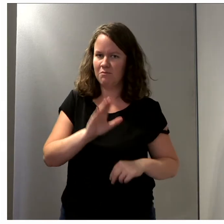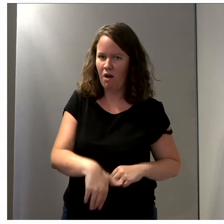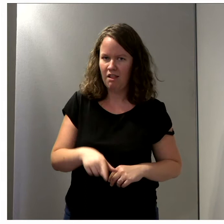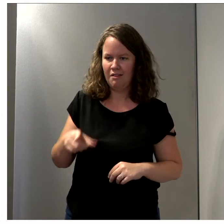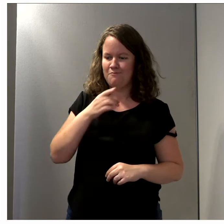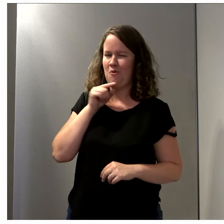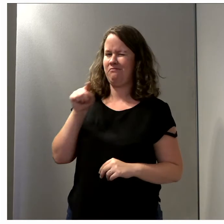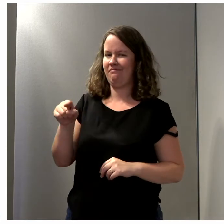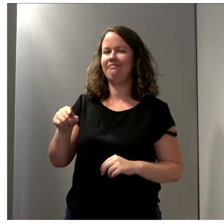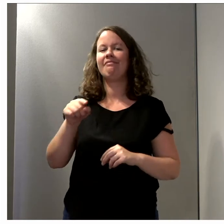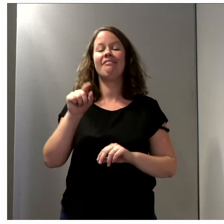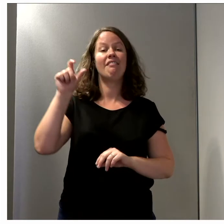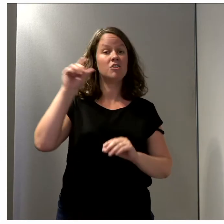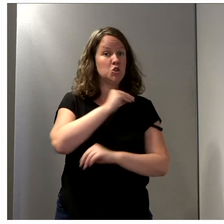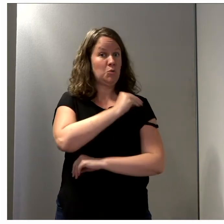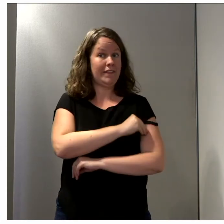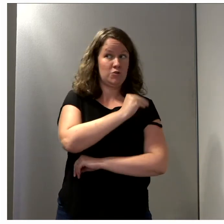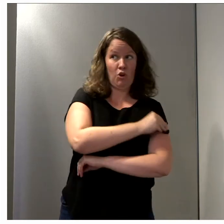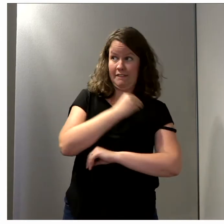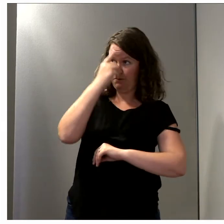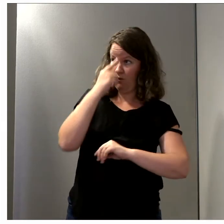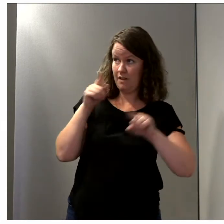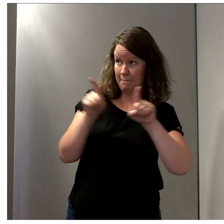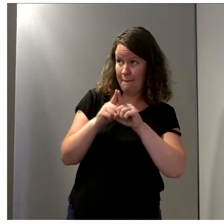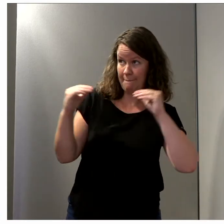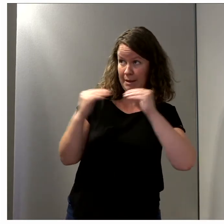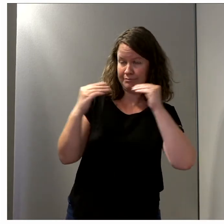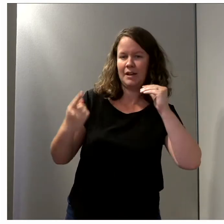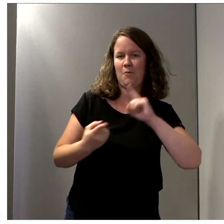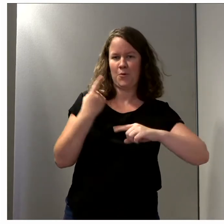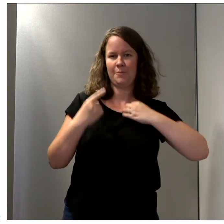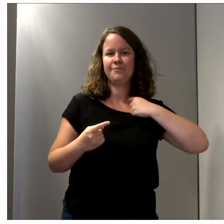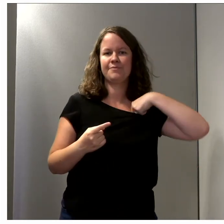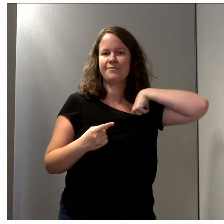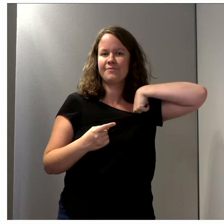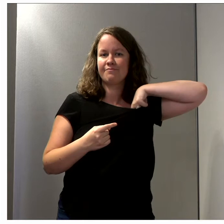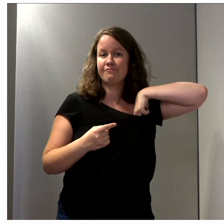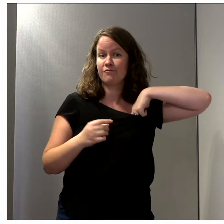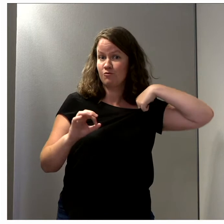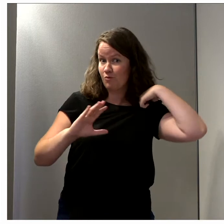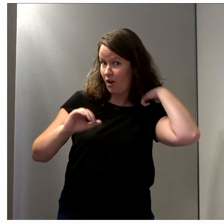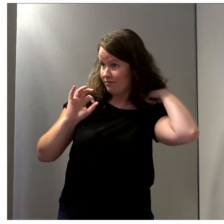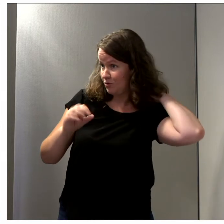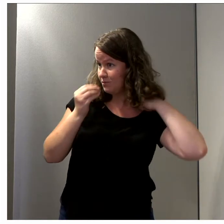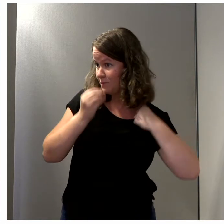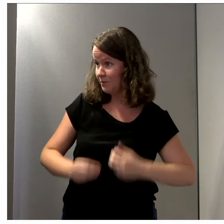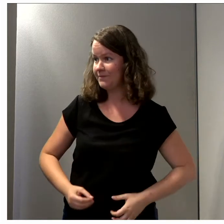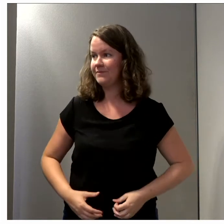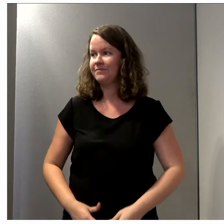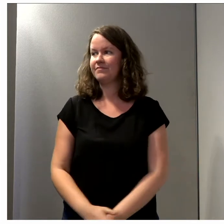l'intérêt d'avoir une pérédance dans le cadre sportif. Et si vous le permettez, Monsieur Guichet, je lui donne volontiers la parole maintenant.